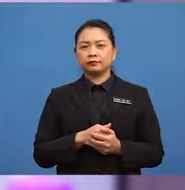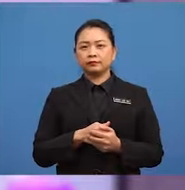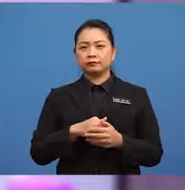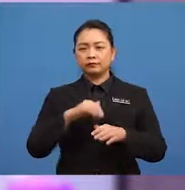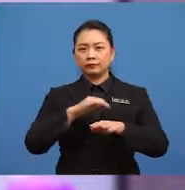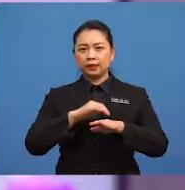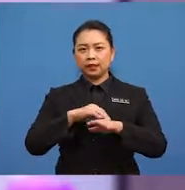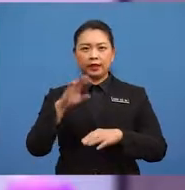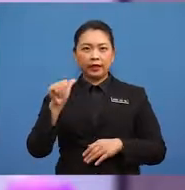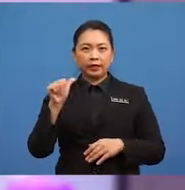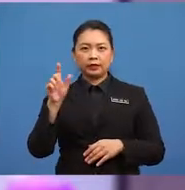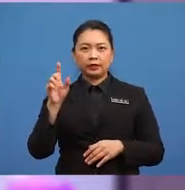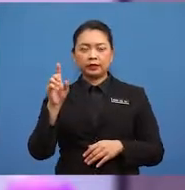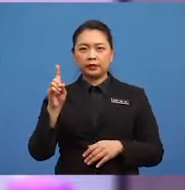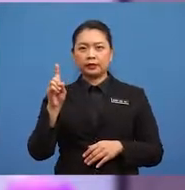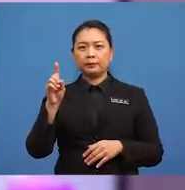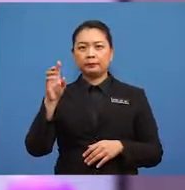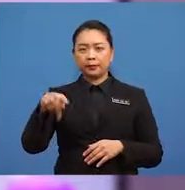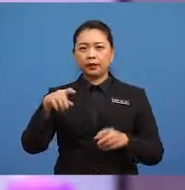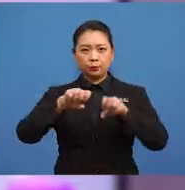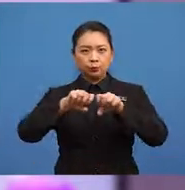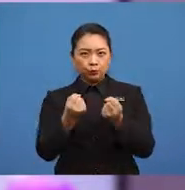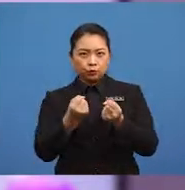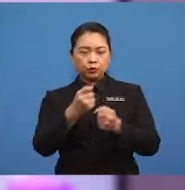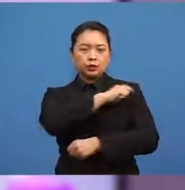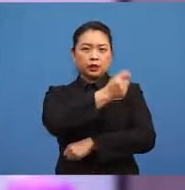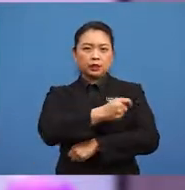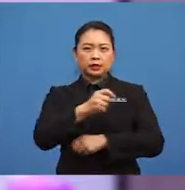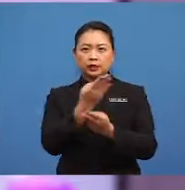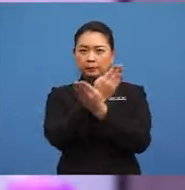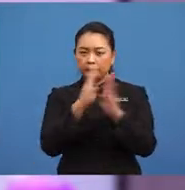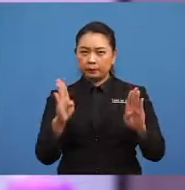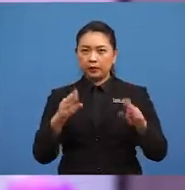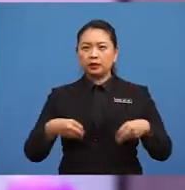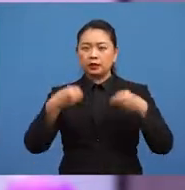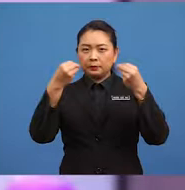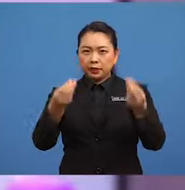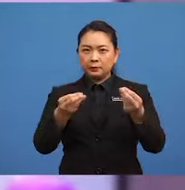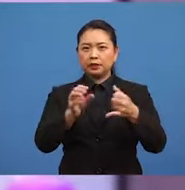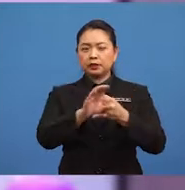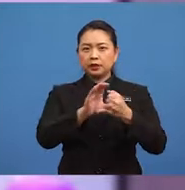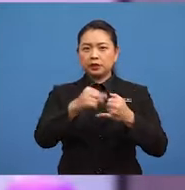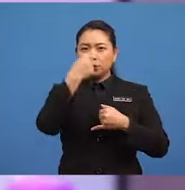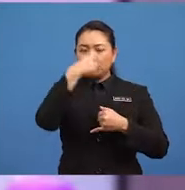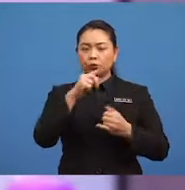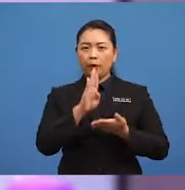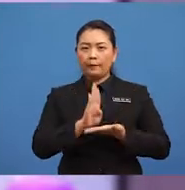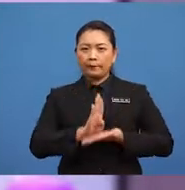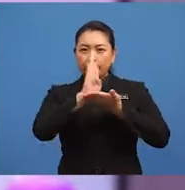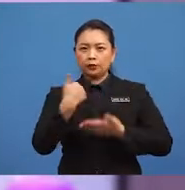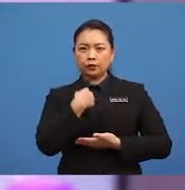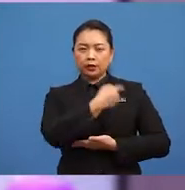ATP diputuskan, tenaga yang terbebas dibekalkan kepada sel untuk membantu